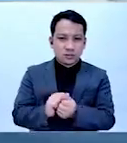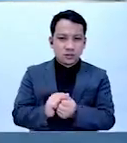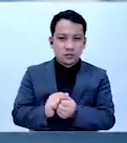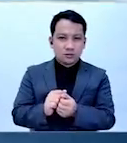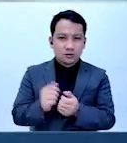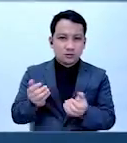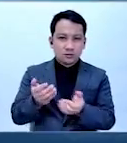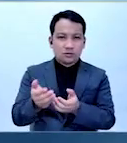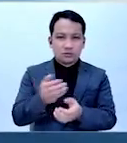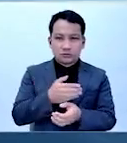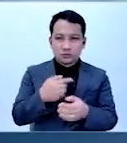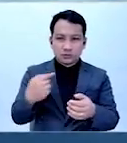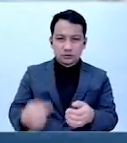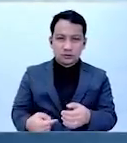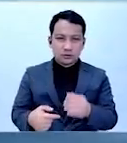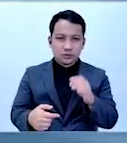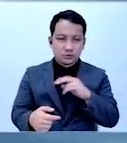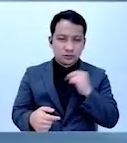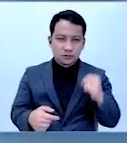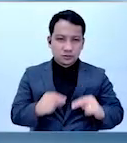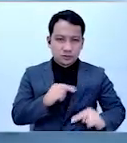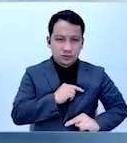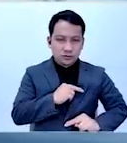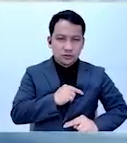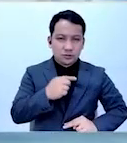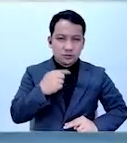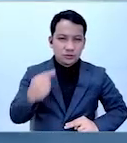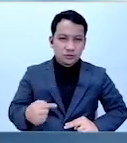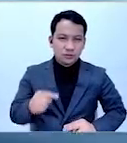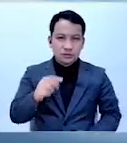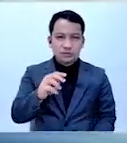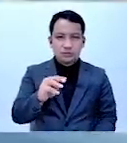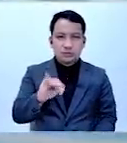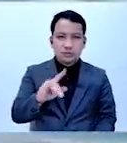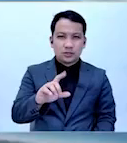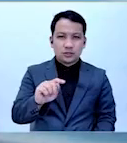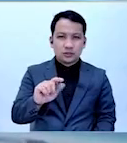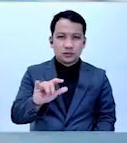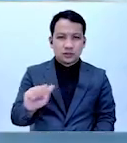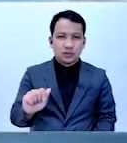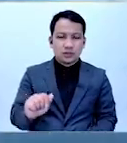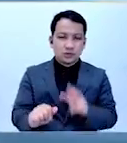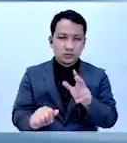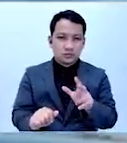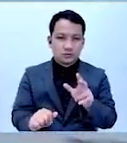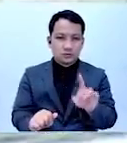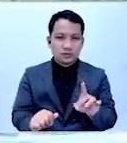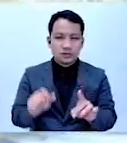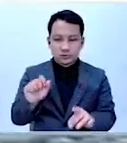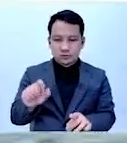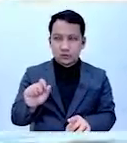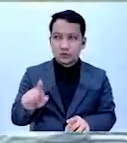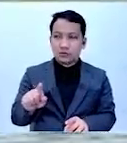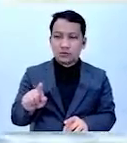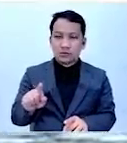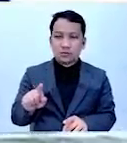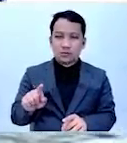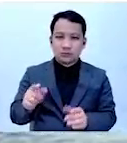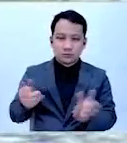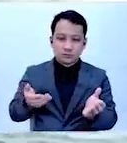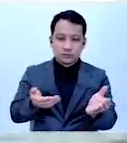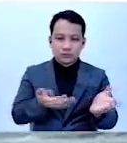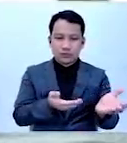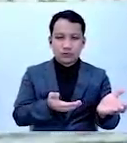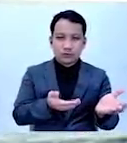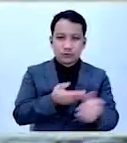Coast Guard, Chinese Navy at Chinese Maritime Militia. Sa 38 ito, 11 ang aktibong bumuntot sa mga barko ng